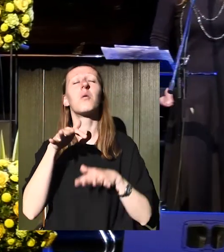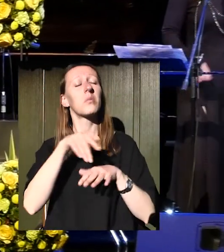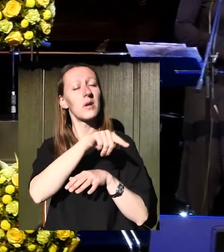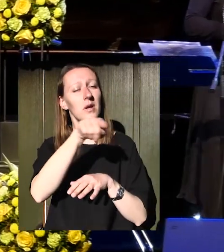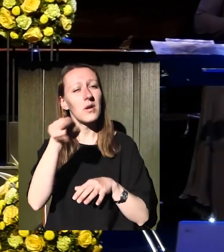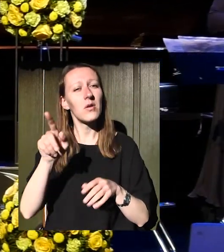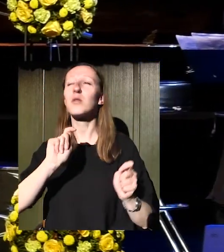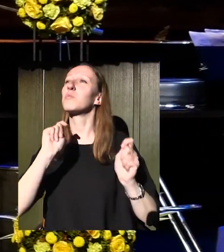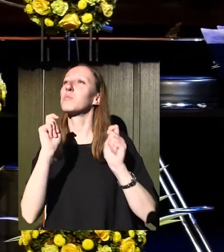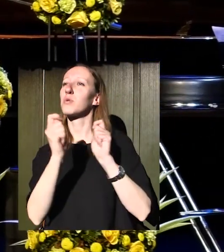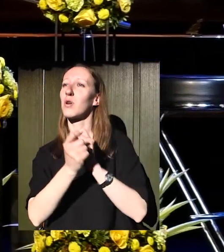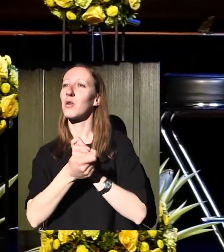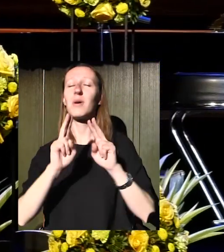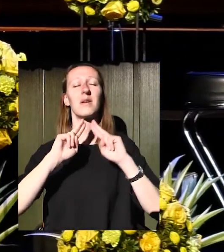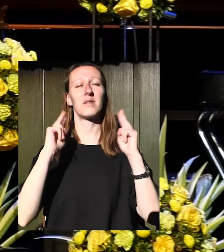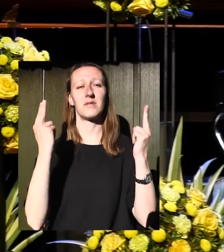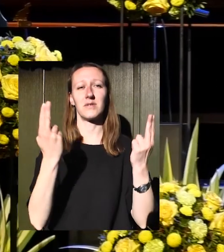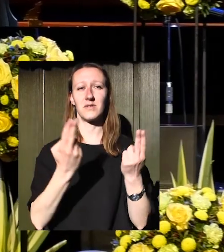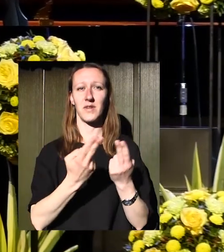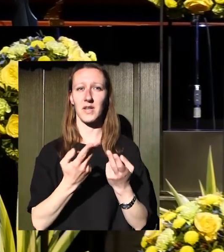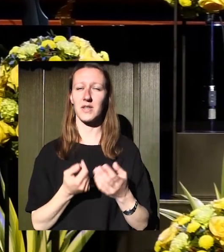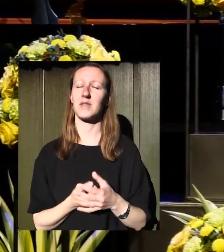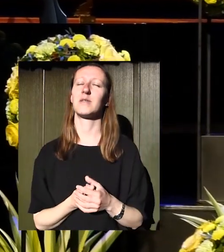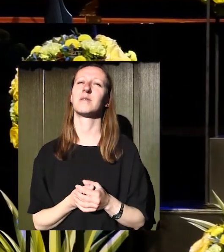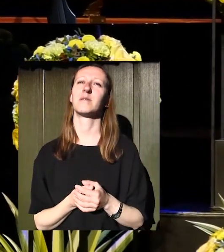će ljudi promijeniti svijet.